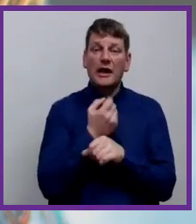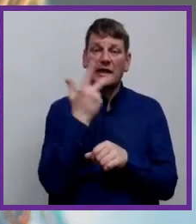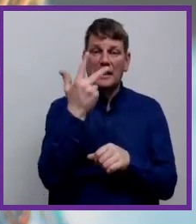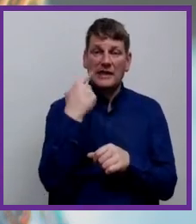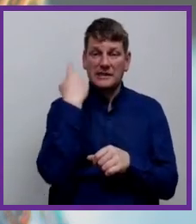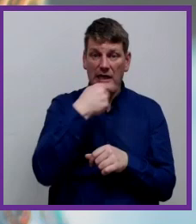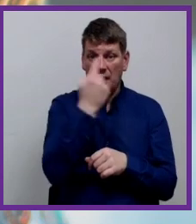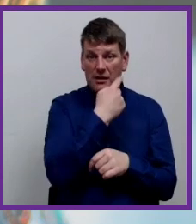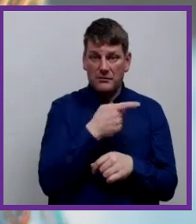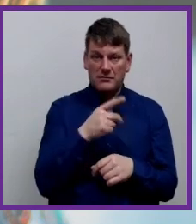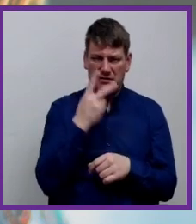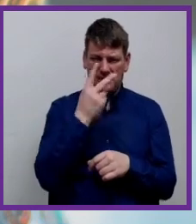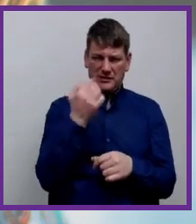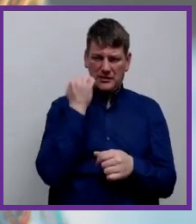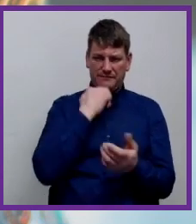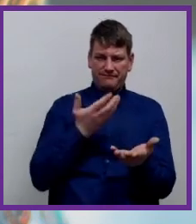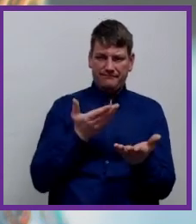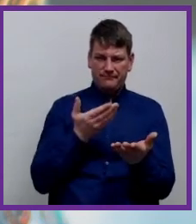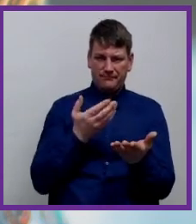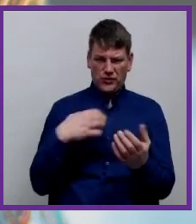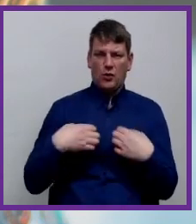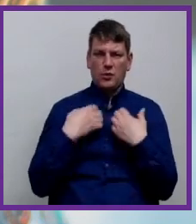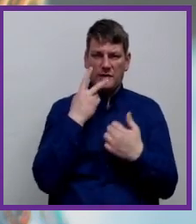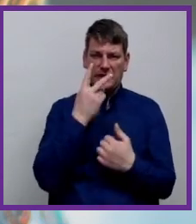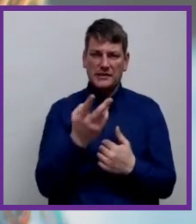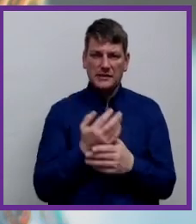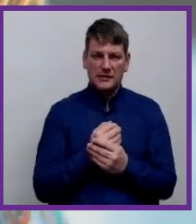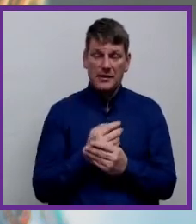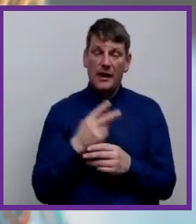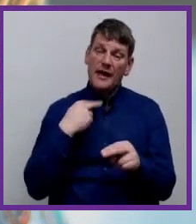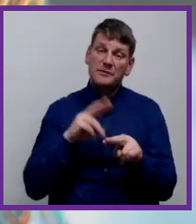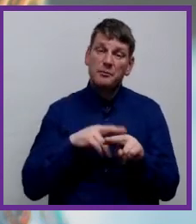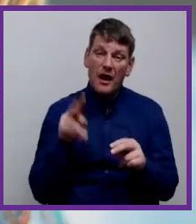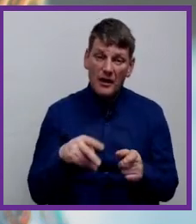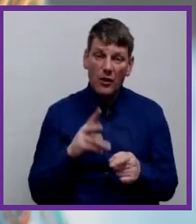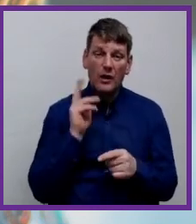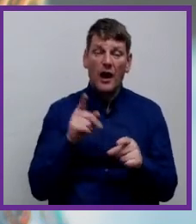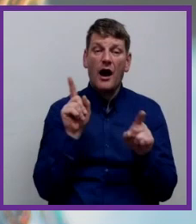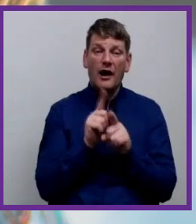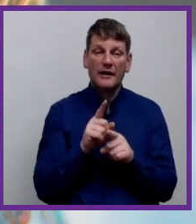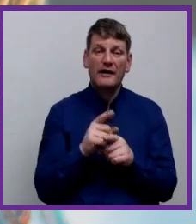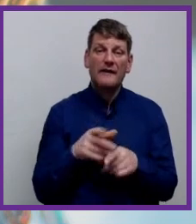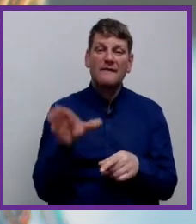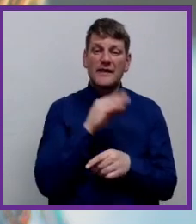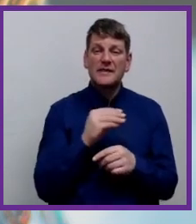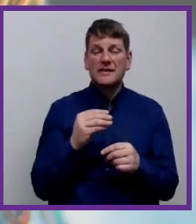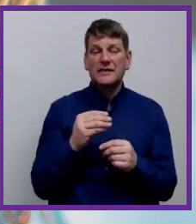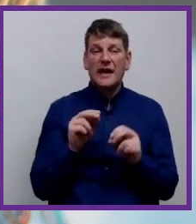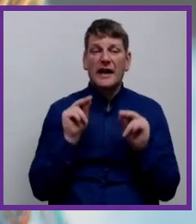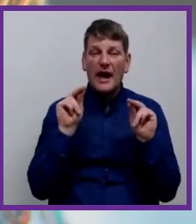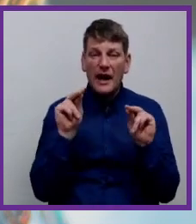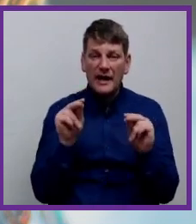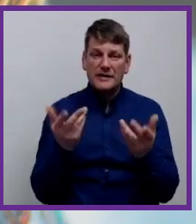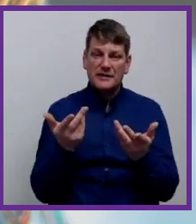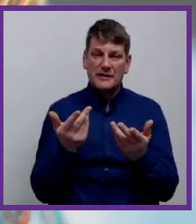diezgan krīpīgi, kā teikt latvieši, diezgan šausmīgi. Es pieļauju, ka respektīvi arī visas pat